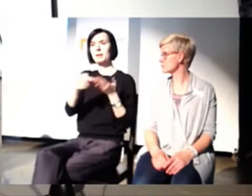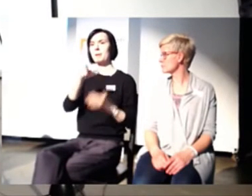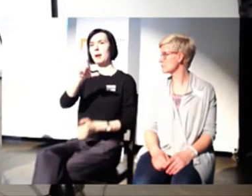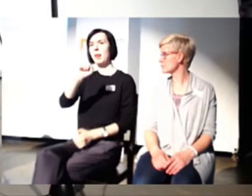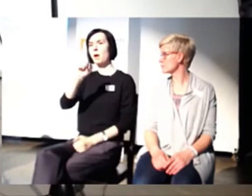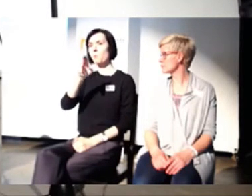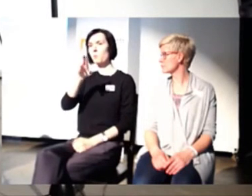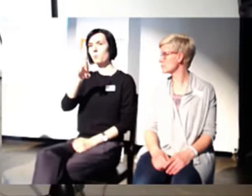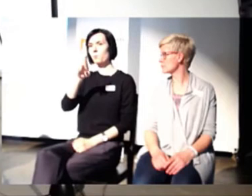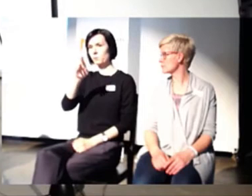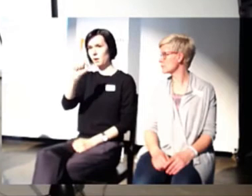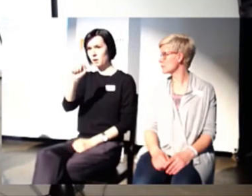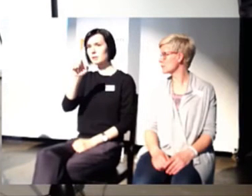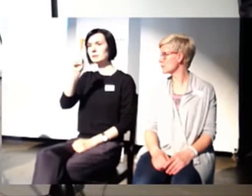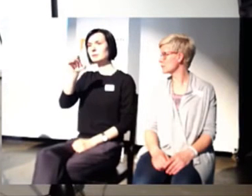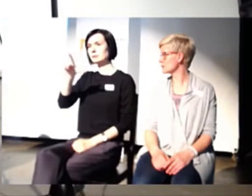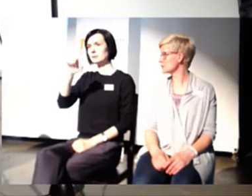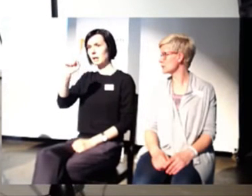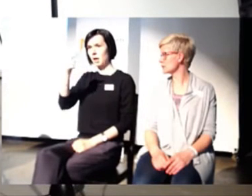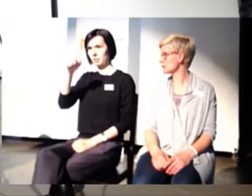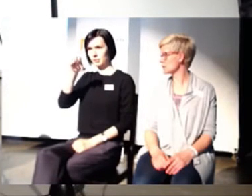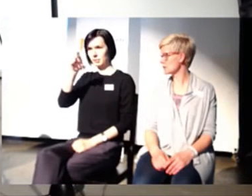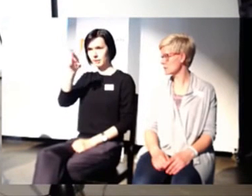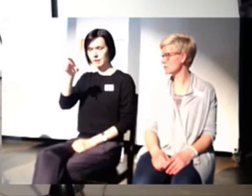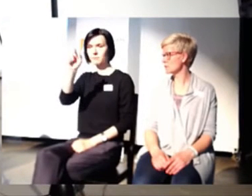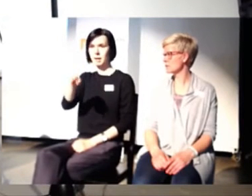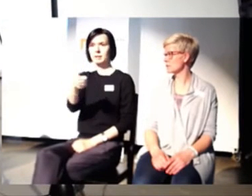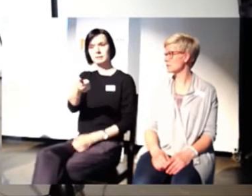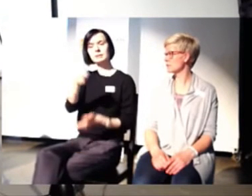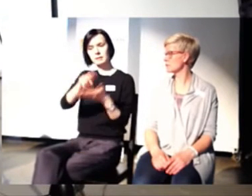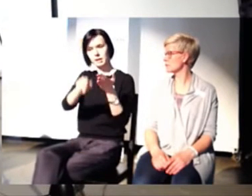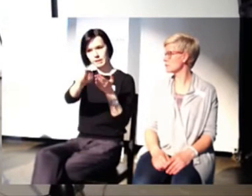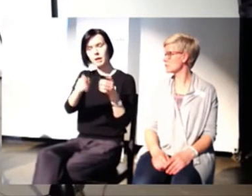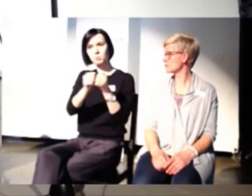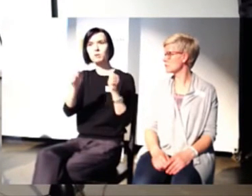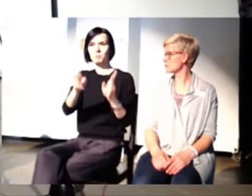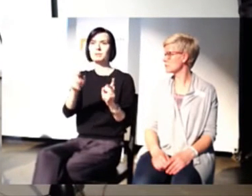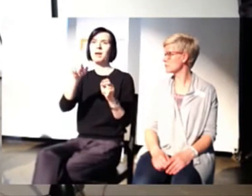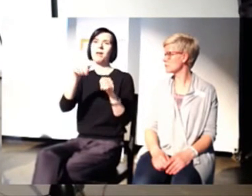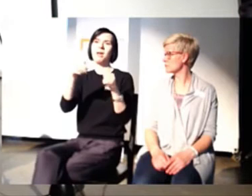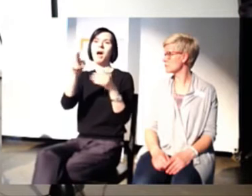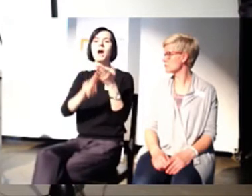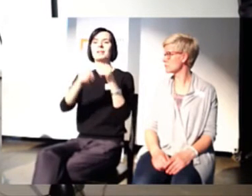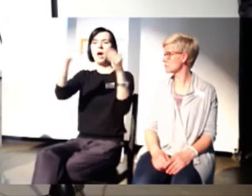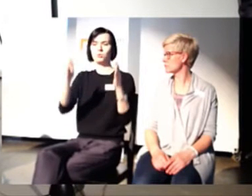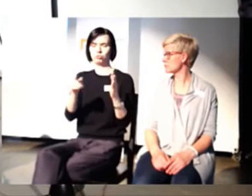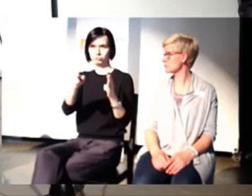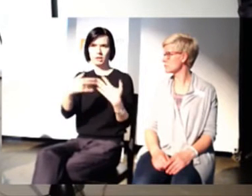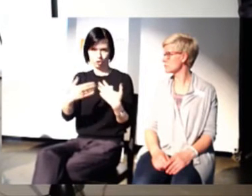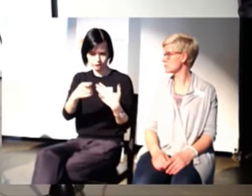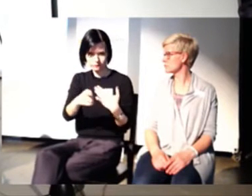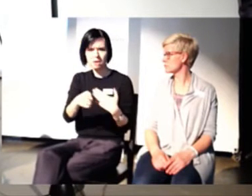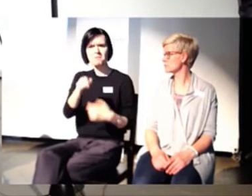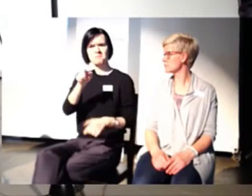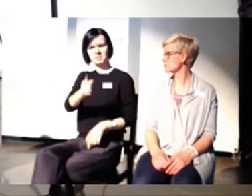mutta myös töissä siellä. Tämä lähti Arthausissa, niin hän hämmästyi, että Suomessa on